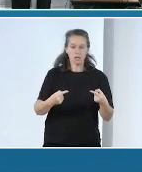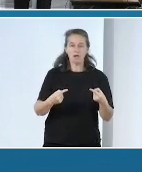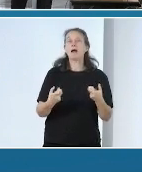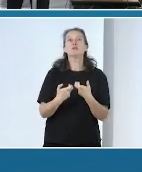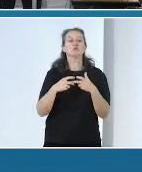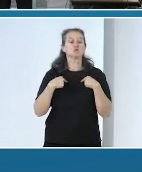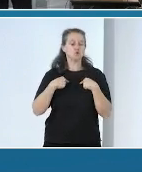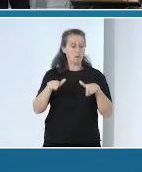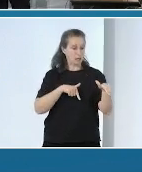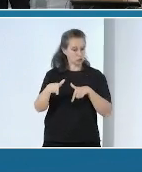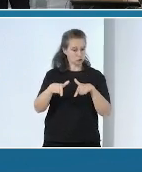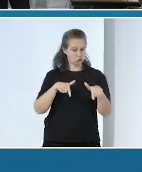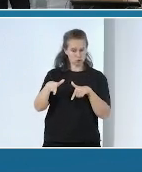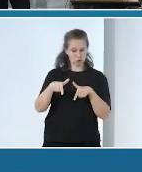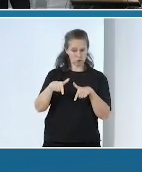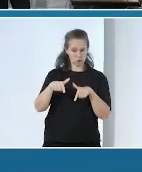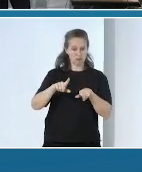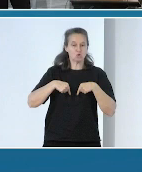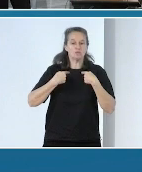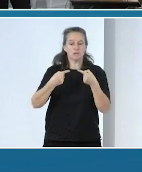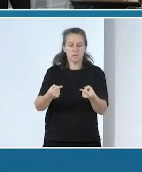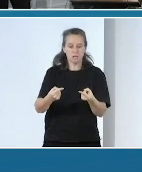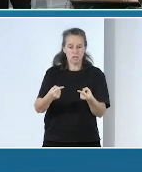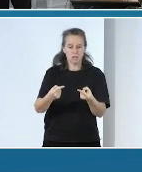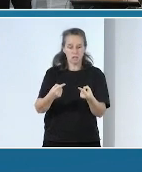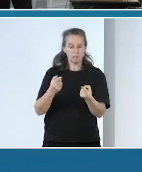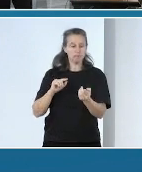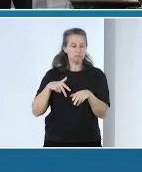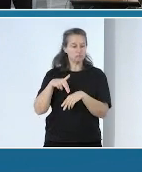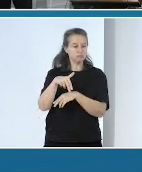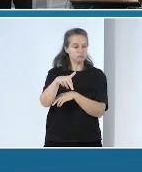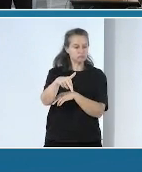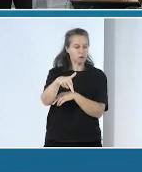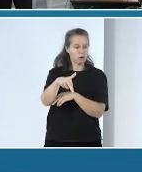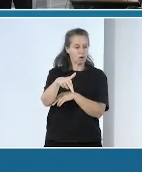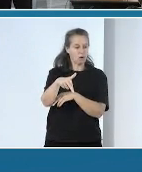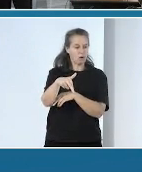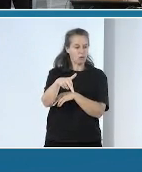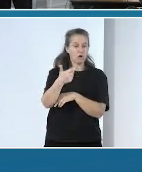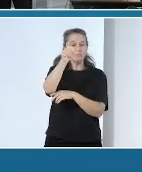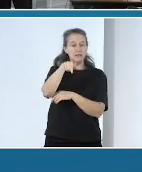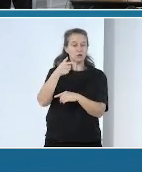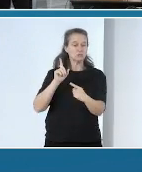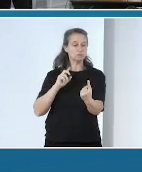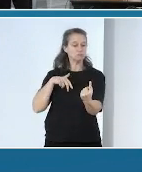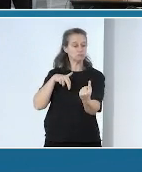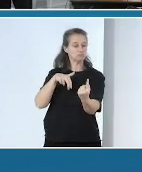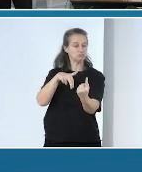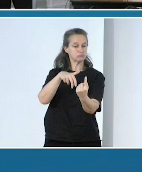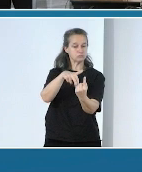Bon, par exemple, je marche et je vais je vais rejoindre une personne.